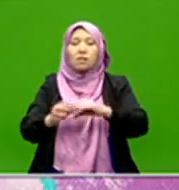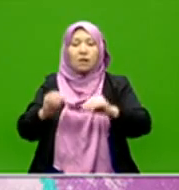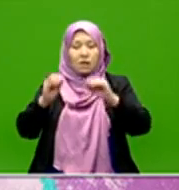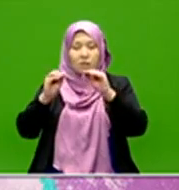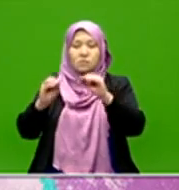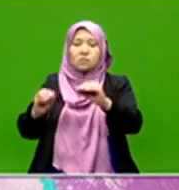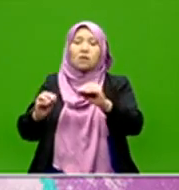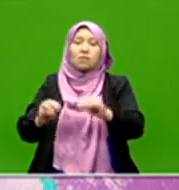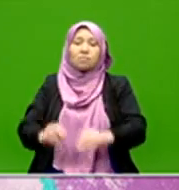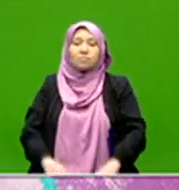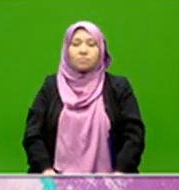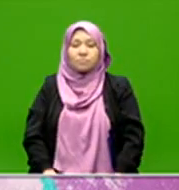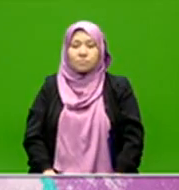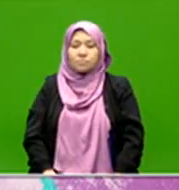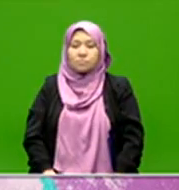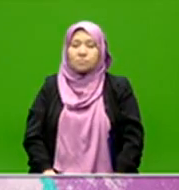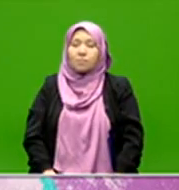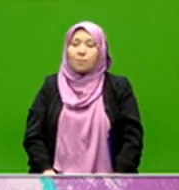آياتك